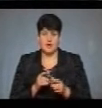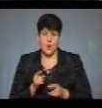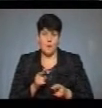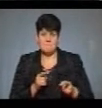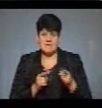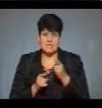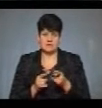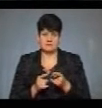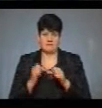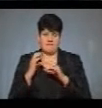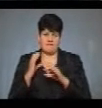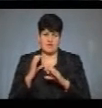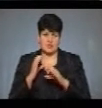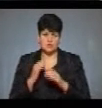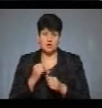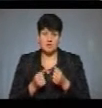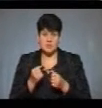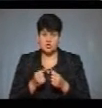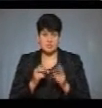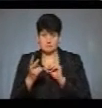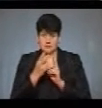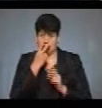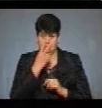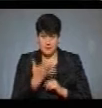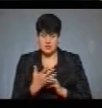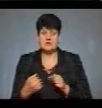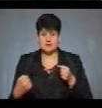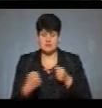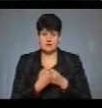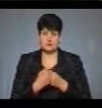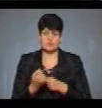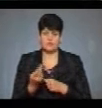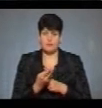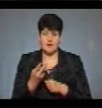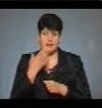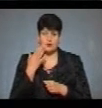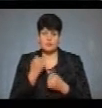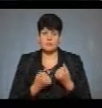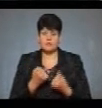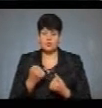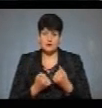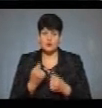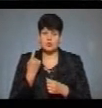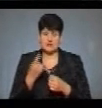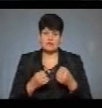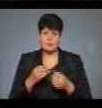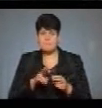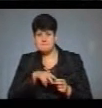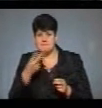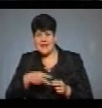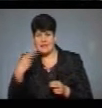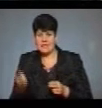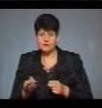що немає зустрічного. Як наслідок, зіткнення лобове сталося між двома легковими автомобілями. Один автомобіль перекинувся,